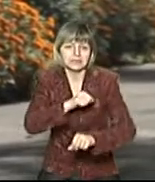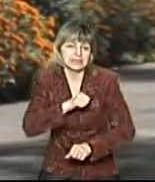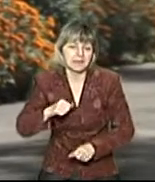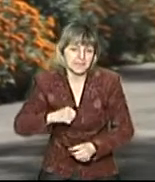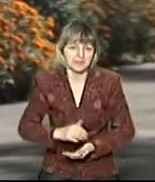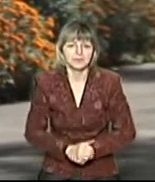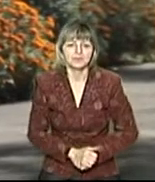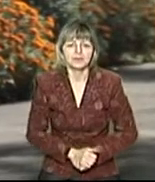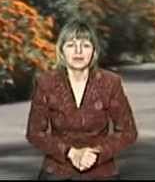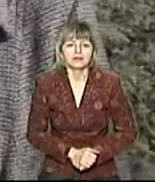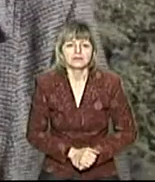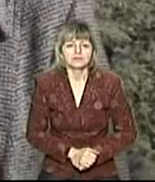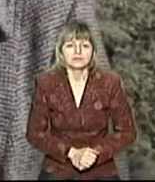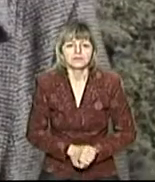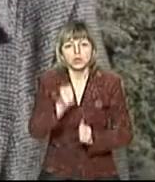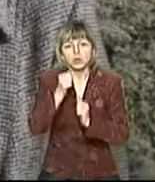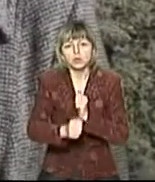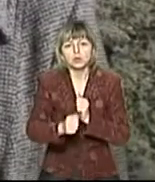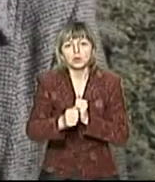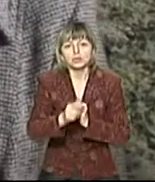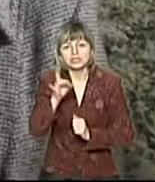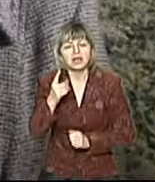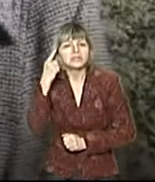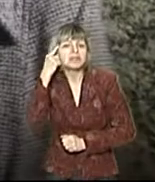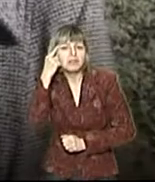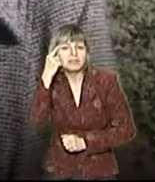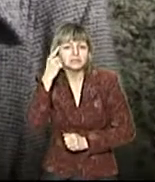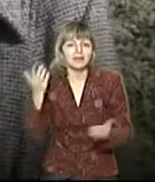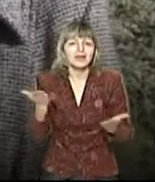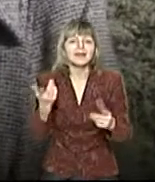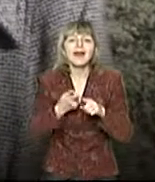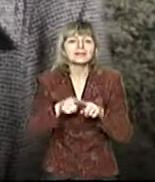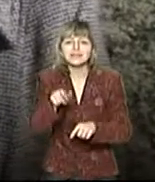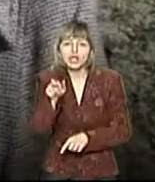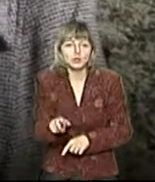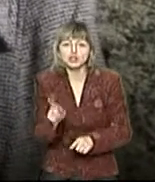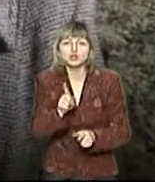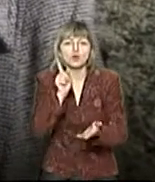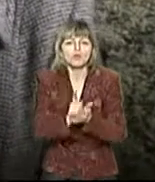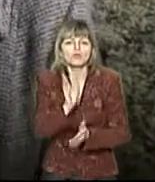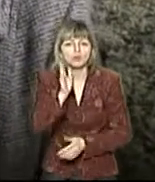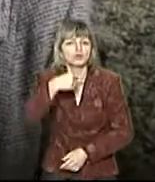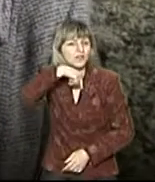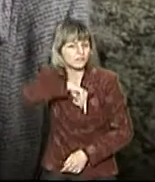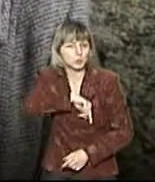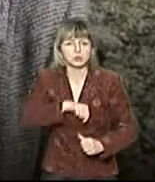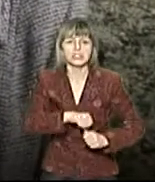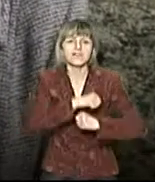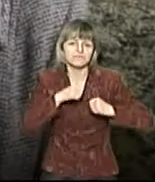школи. Кожен раз замислююся, яка ж це людина, що повинно бути в душі, в серці,